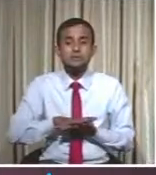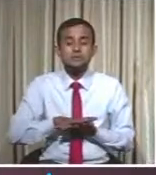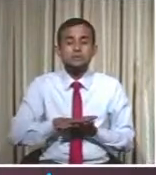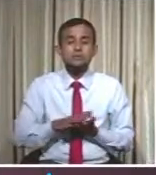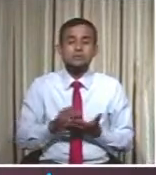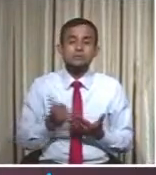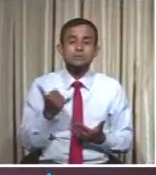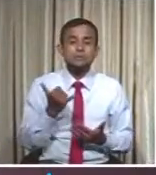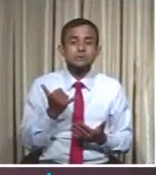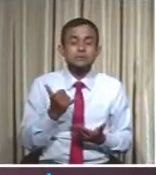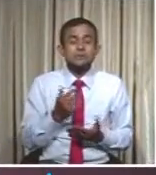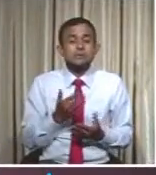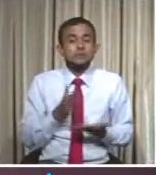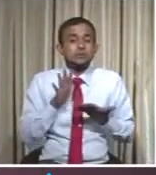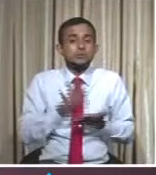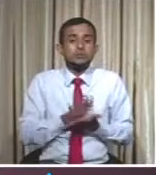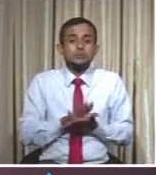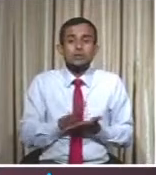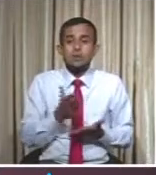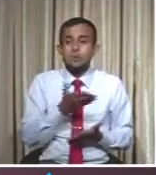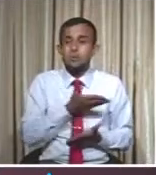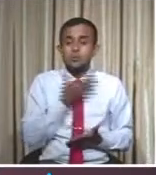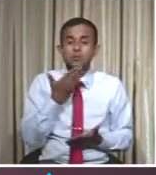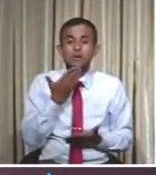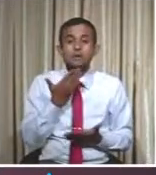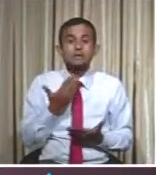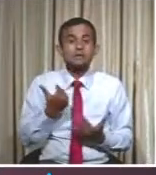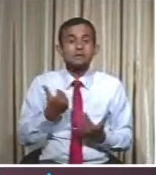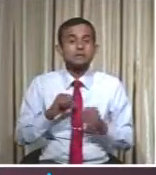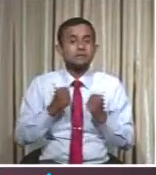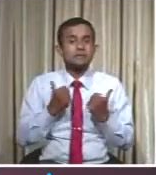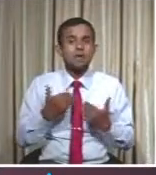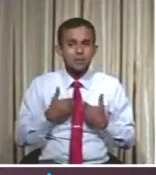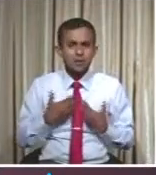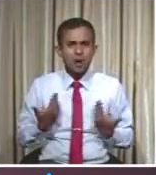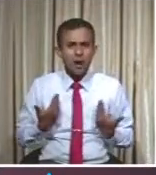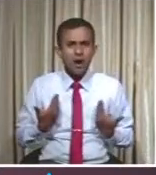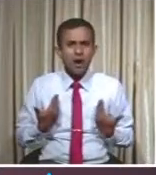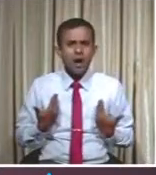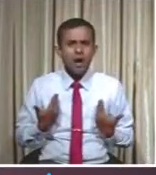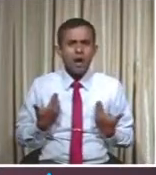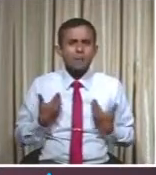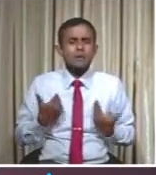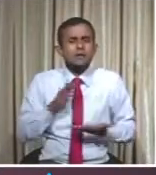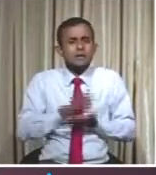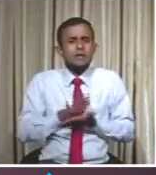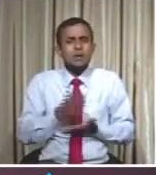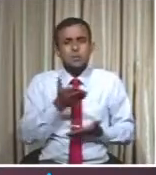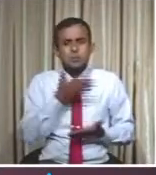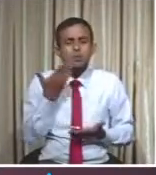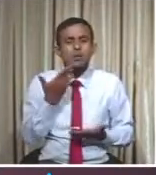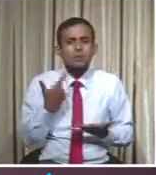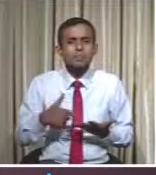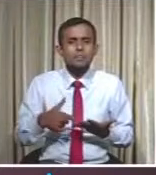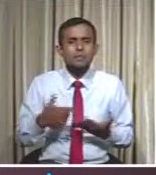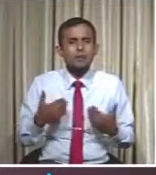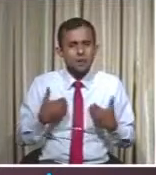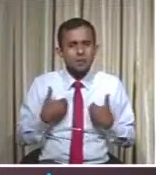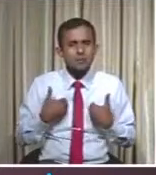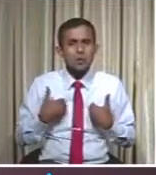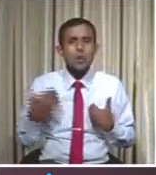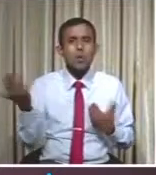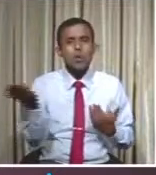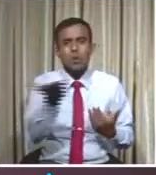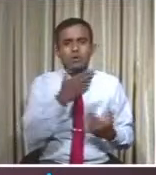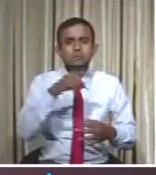නිකං තෘප්තිමත් වෙන්න පුළුවන් විදිය ජීවිත අපිට තියෙනවාද කොච්චරක් දුරට අපිට සතුටු වෙන්න පුළුවන්ද කියන එක ගැන මම හිතන්නේ අපි සියලු